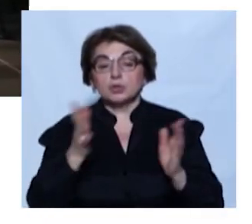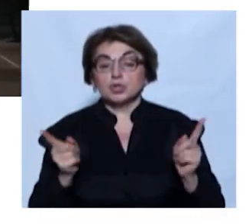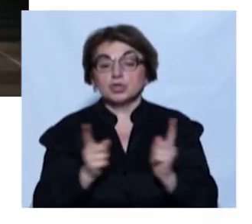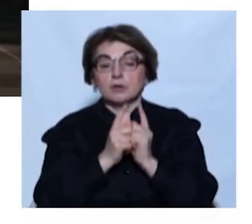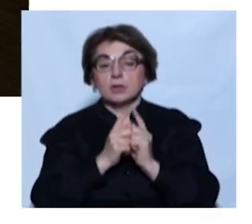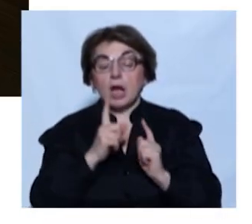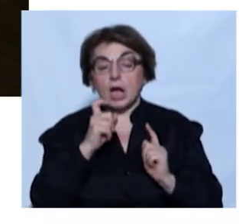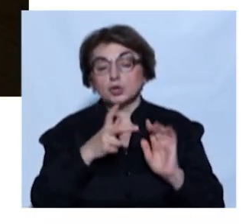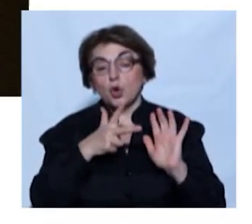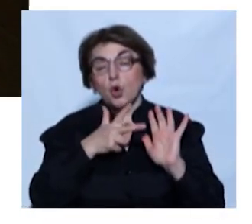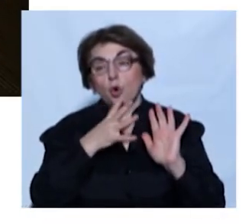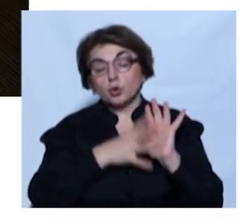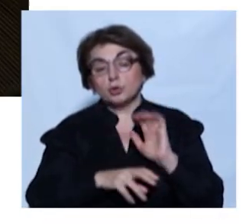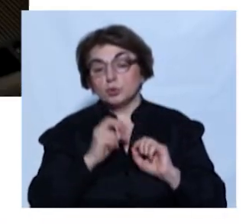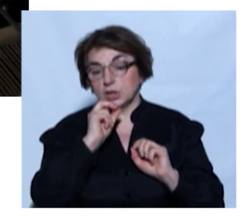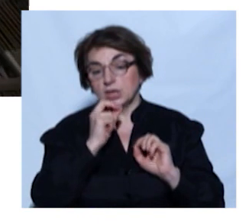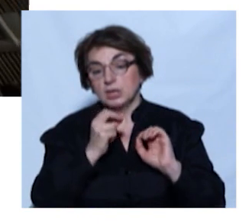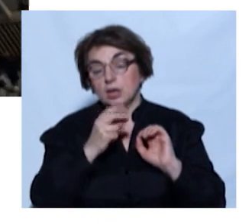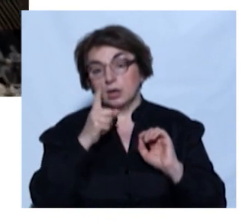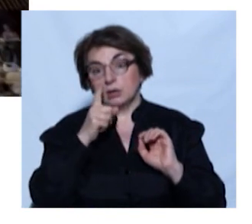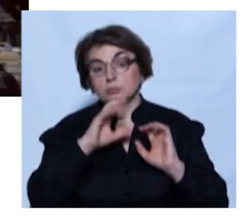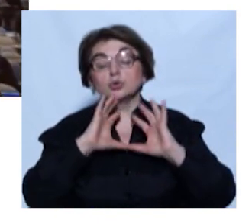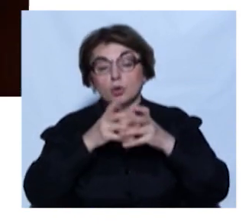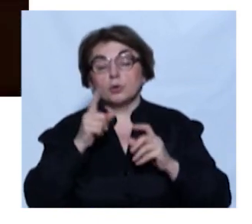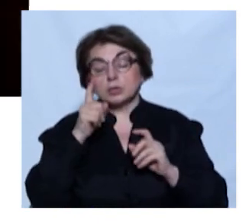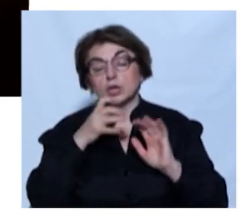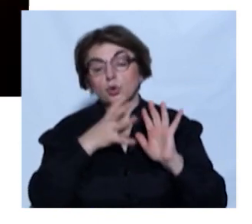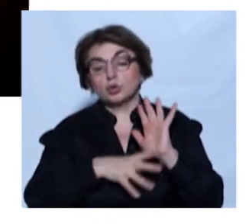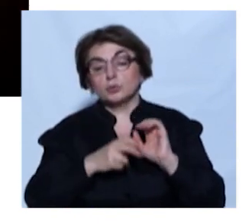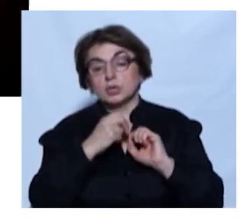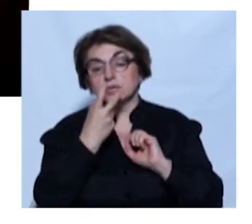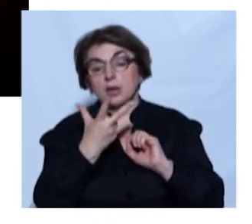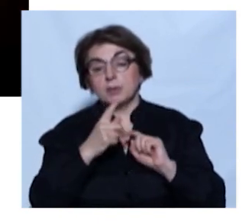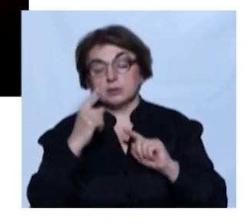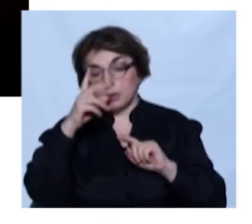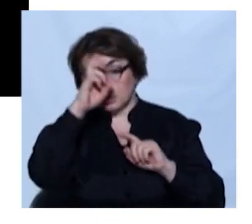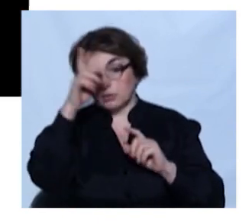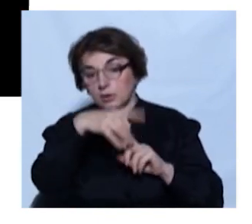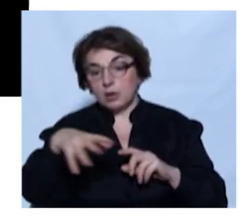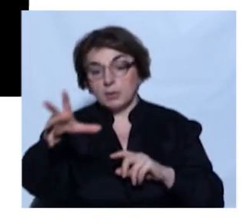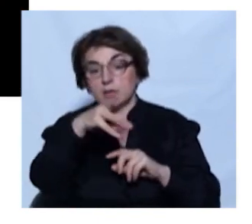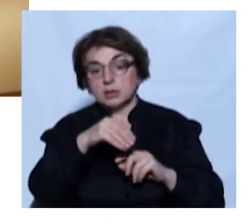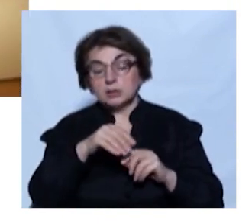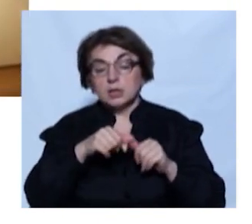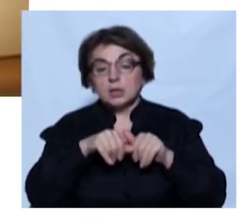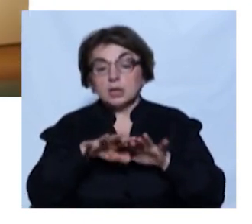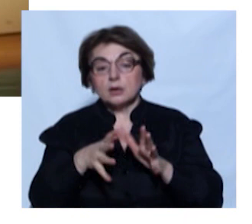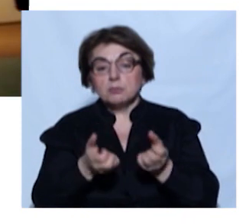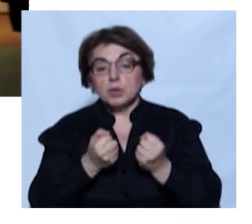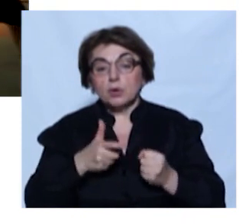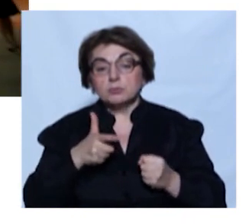სადაც 193-მა ქვეყანამ, სოფლიოს 193-მა ქვეყანამ, სწორედ მიიღო გადაწყვეტილება მდგრადი